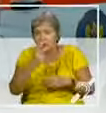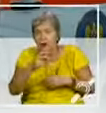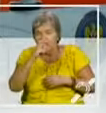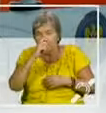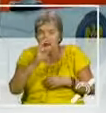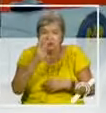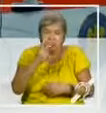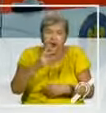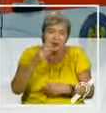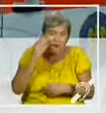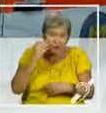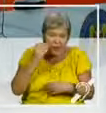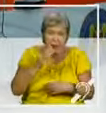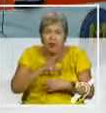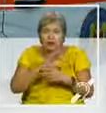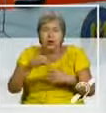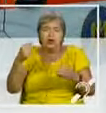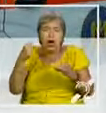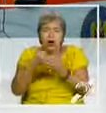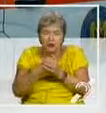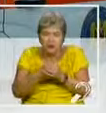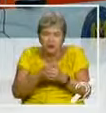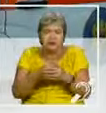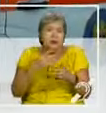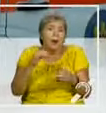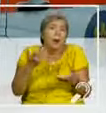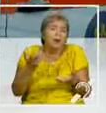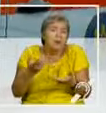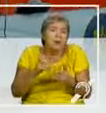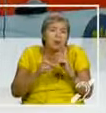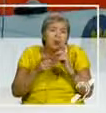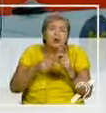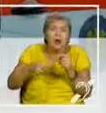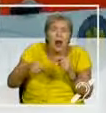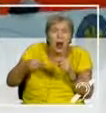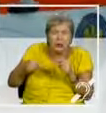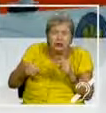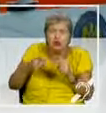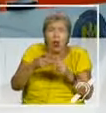femei, toți cu politrauma, cu interesare de